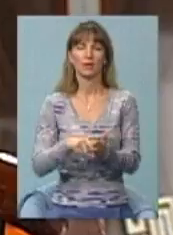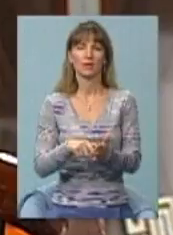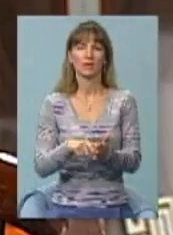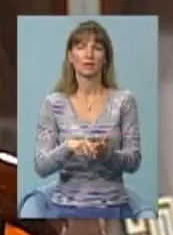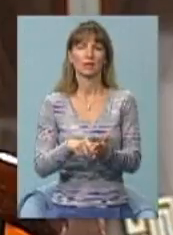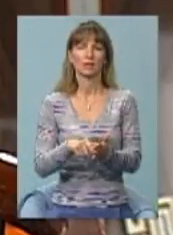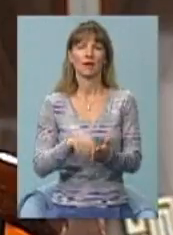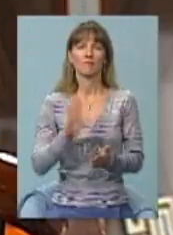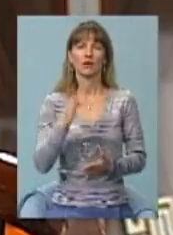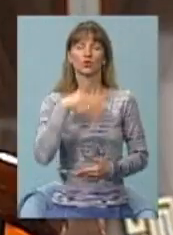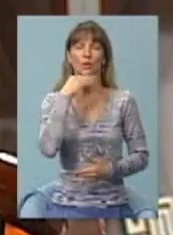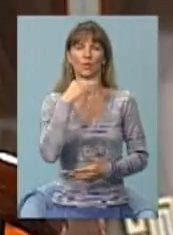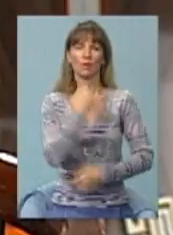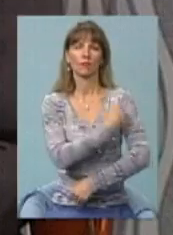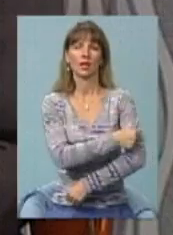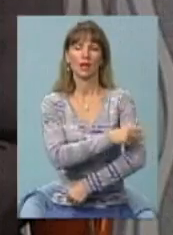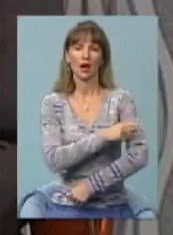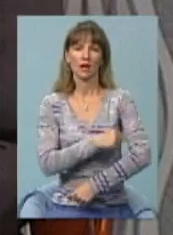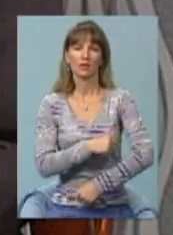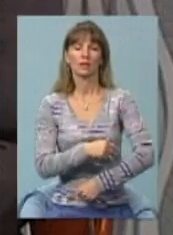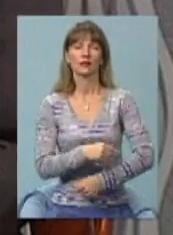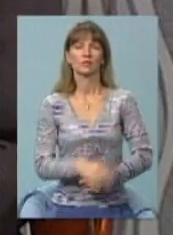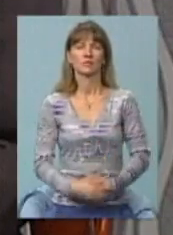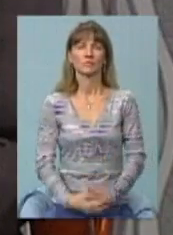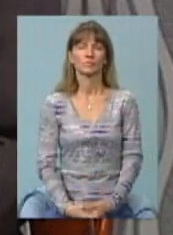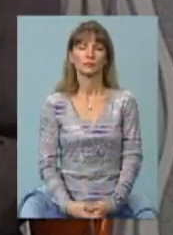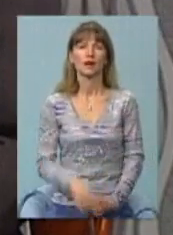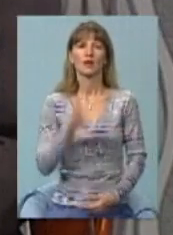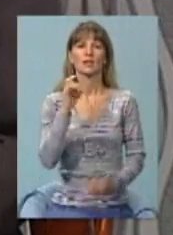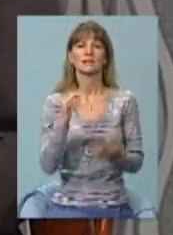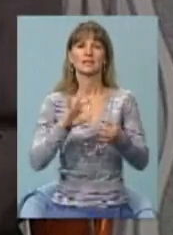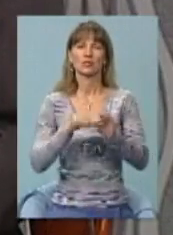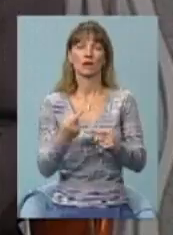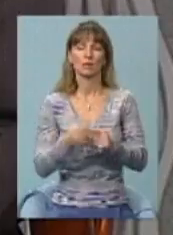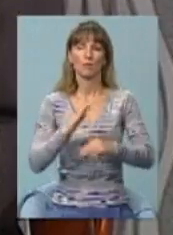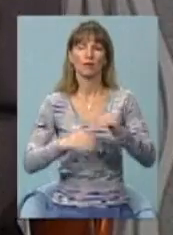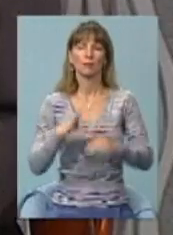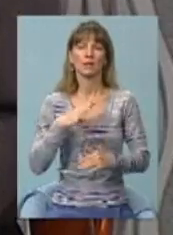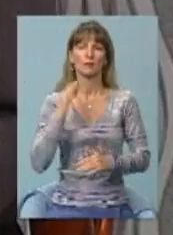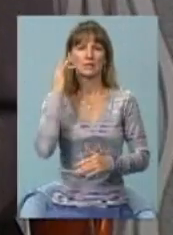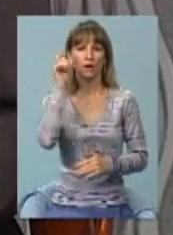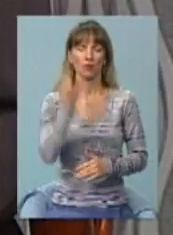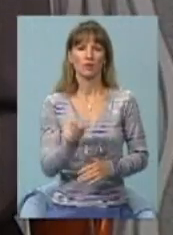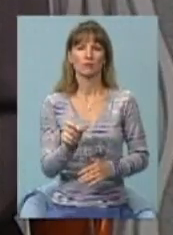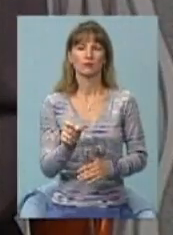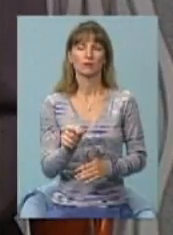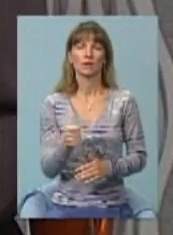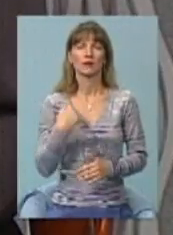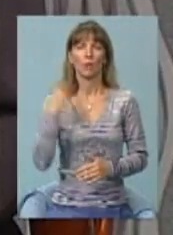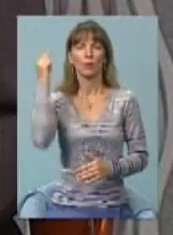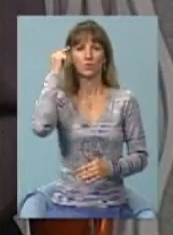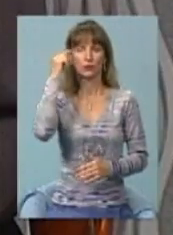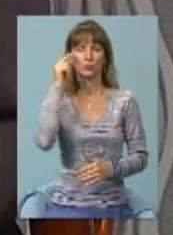в школах, лікарнях. Наверное, а наскільки складна ця професія бути психологом? Наскільки, ну, я